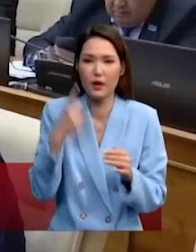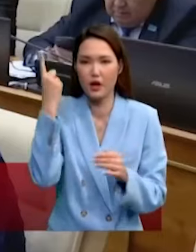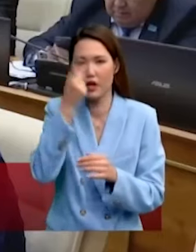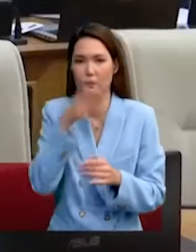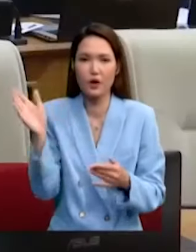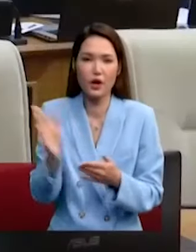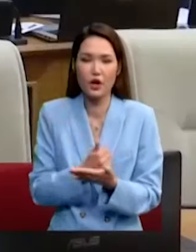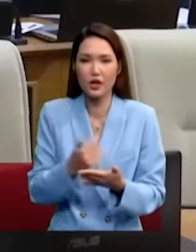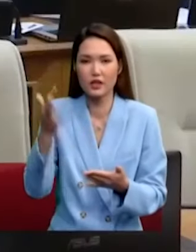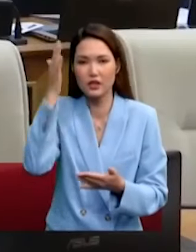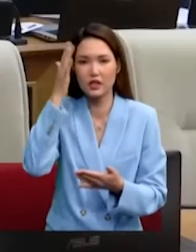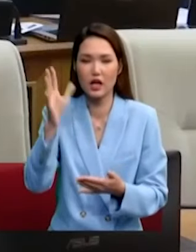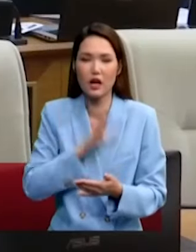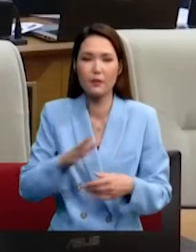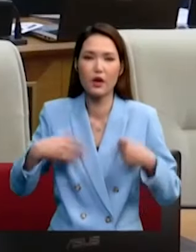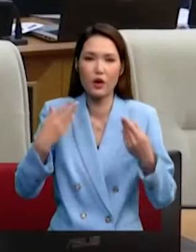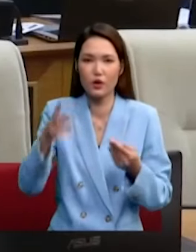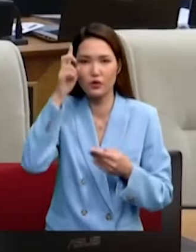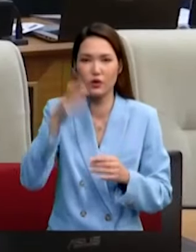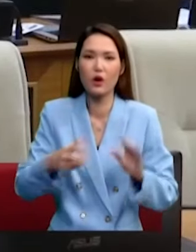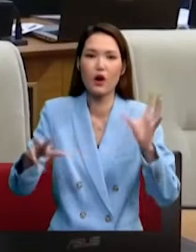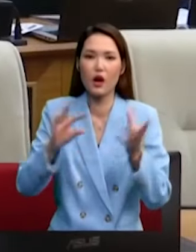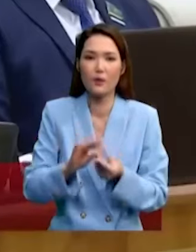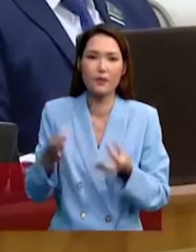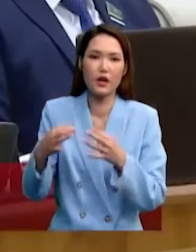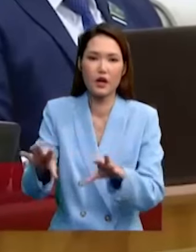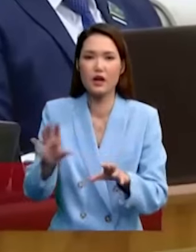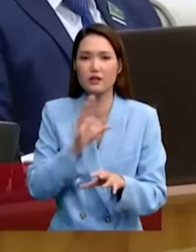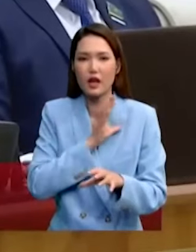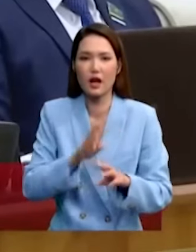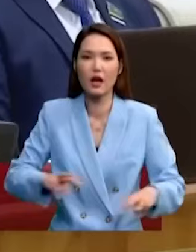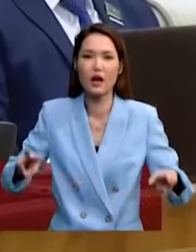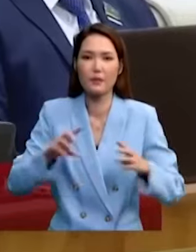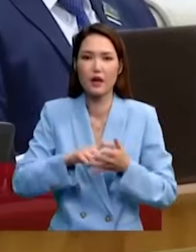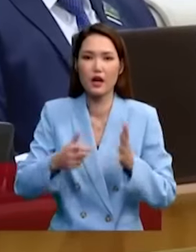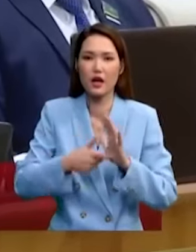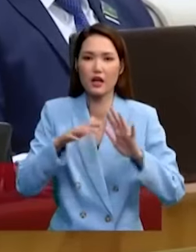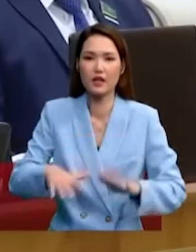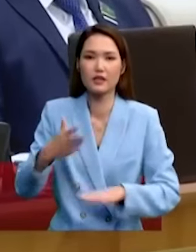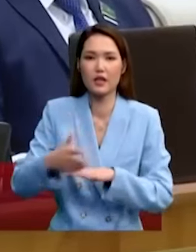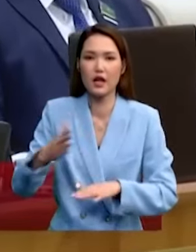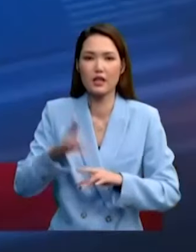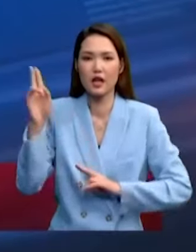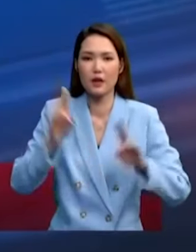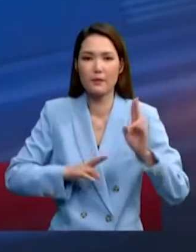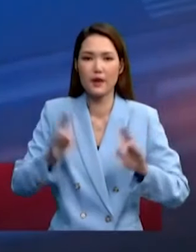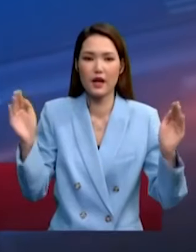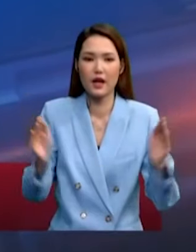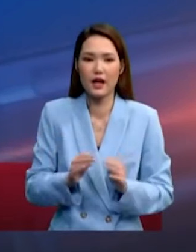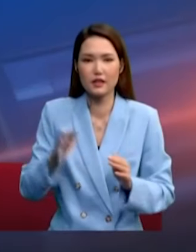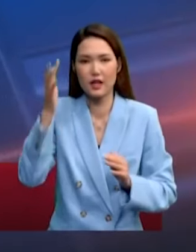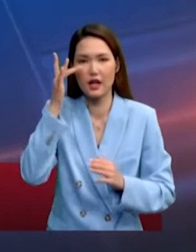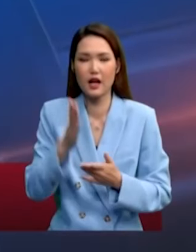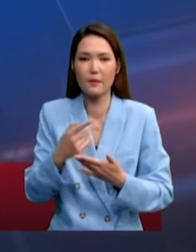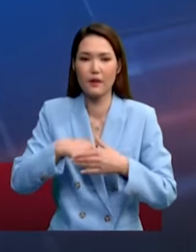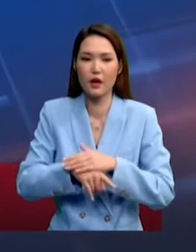құртуды талап етіп отыр. Бұл ұсыныс үкіметтің қорытындысына жіберілді. Сондай-ақ министрлер кабинеті кредиттің процентін азайтсақ па дейді.